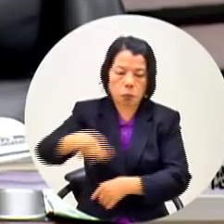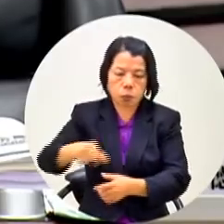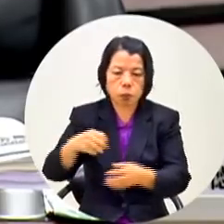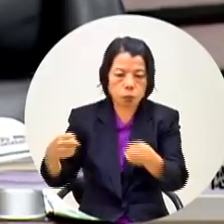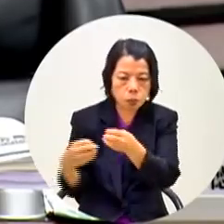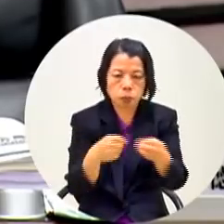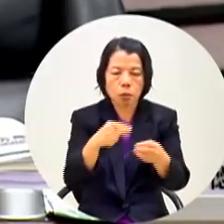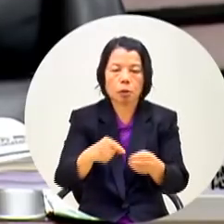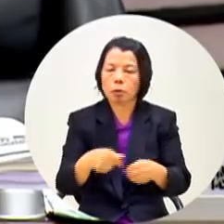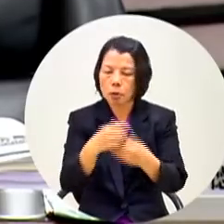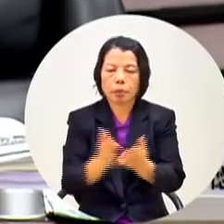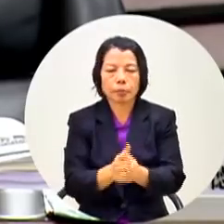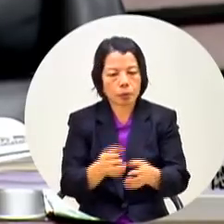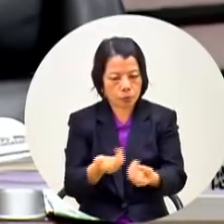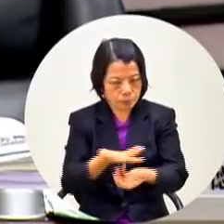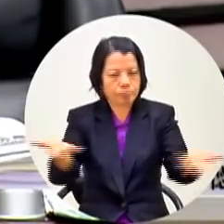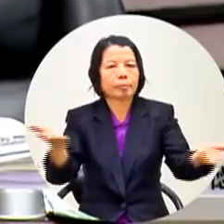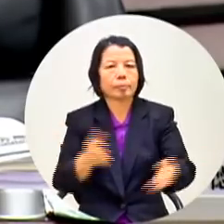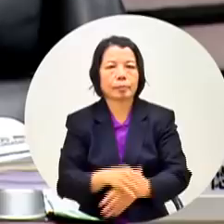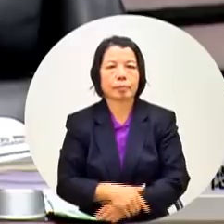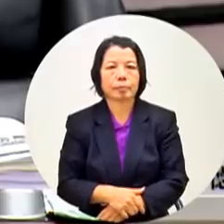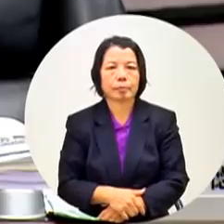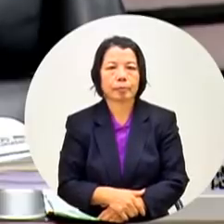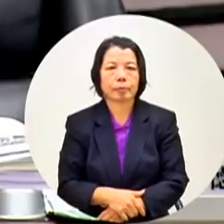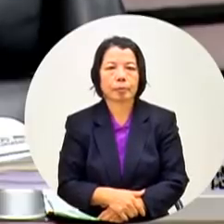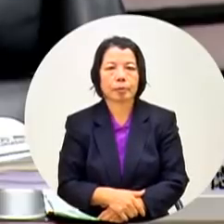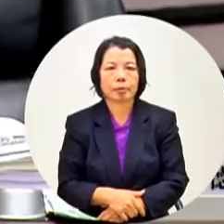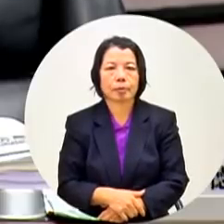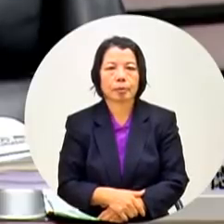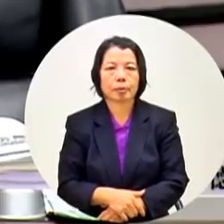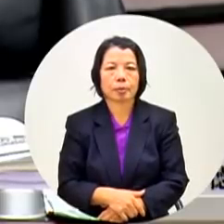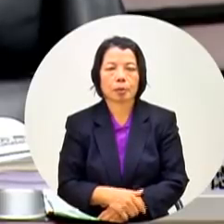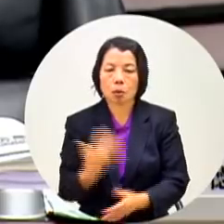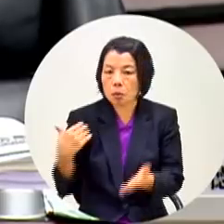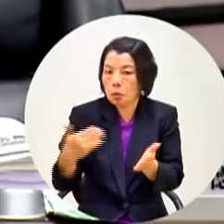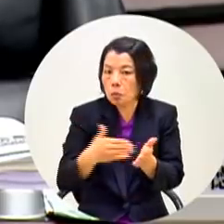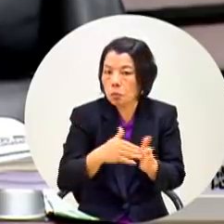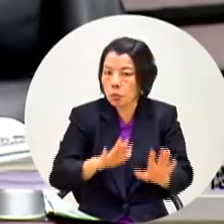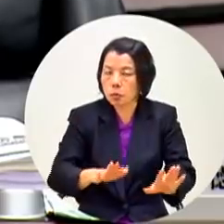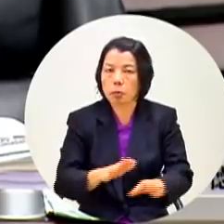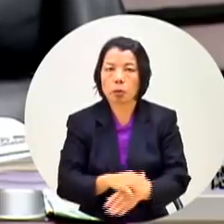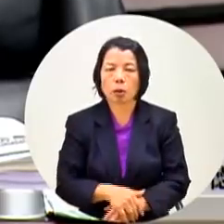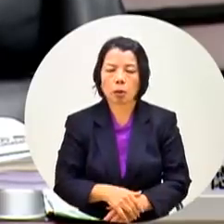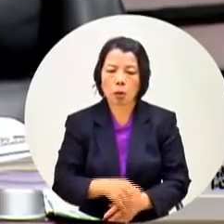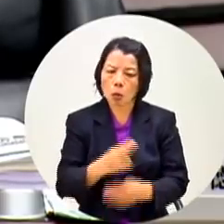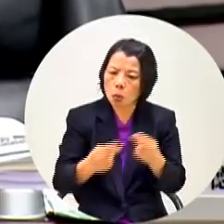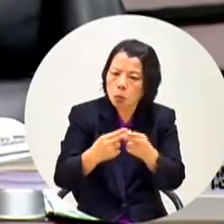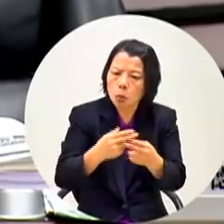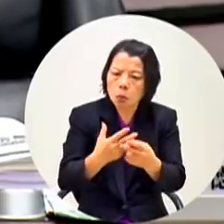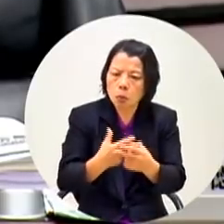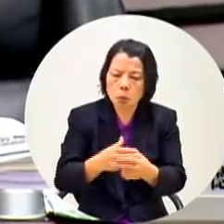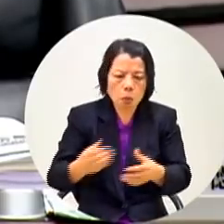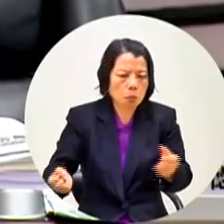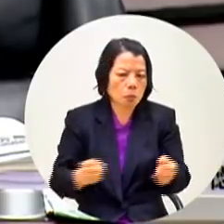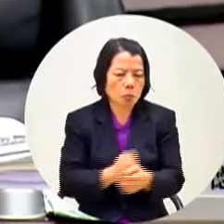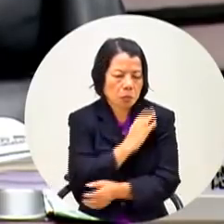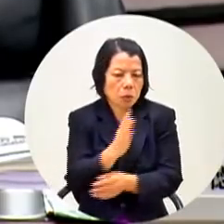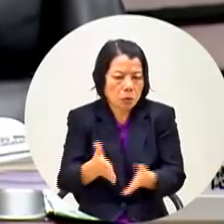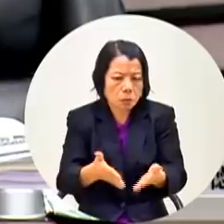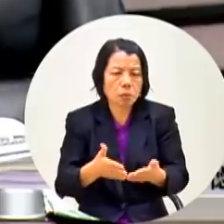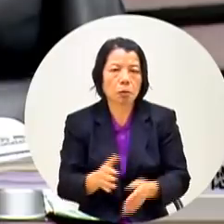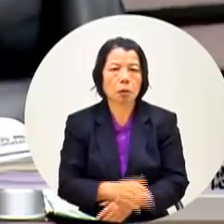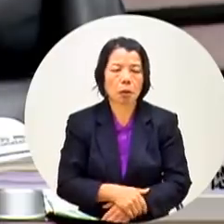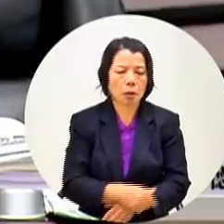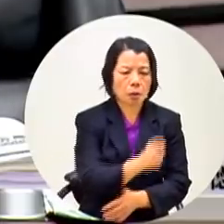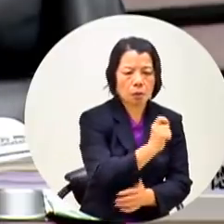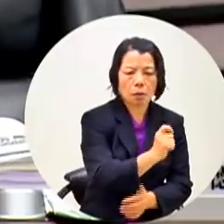是还是开放，我相信我现在到最后是搞不也是变成修刷的问题啦，因为总是在你选择 A 方案、B 方案、C 方案，一定有一些不一